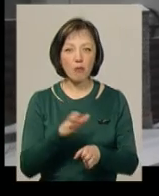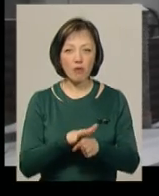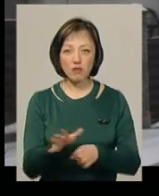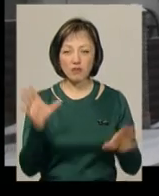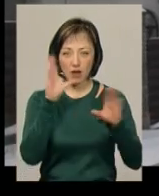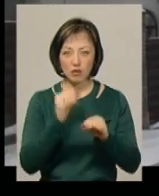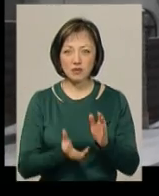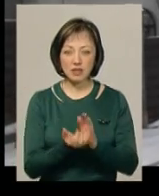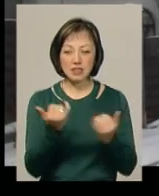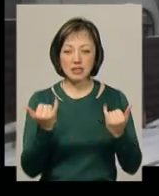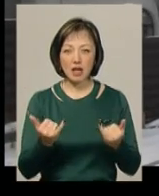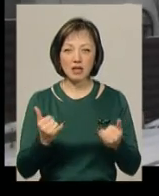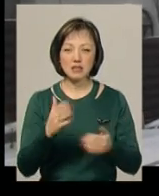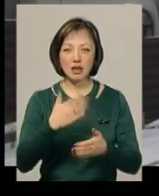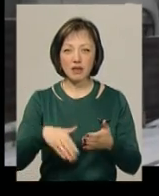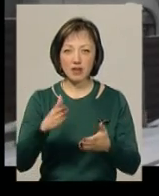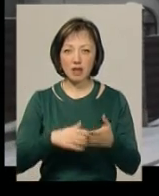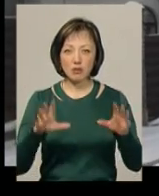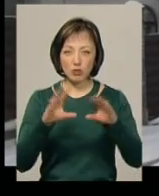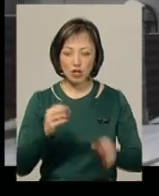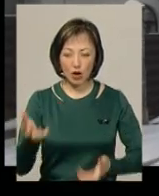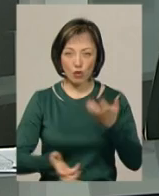проводяться заходи по ліквідації пожежі, розбор конструкції.